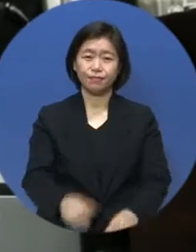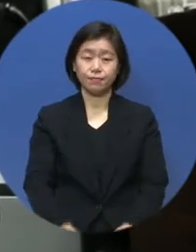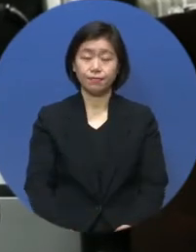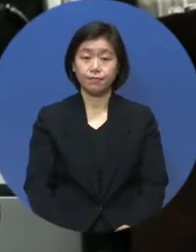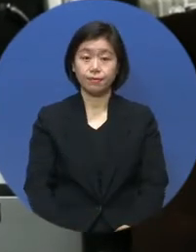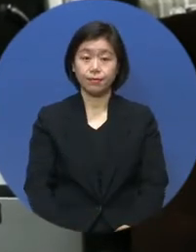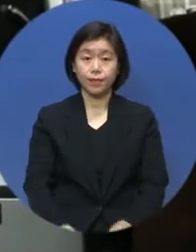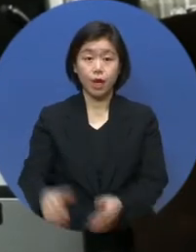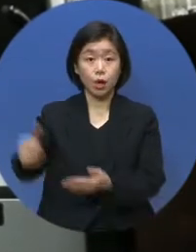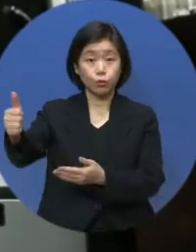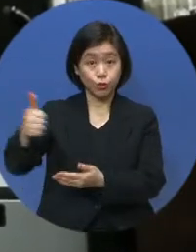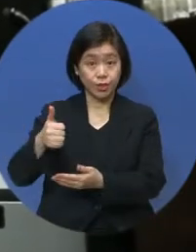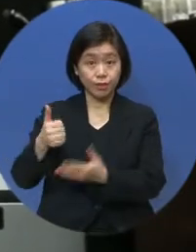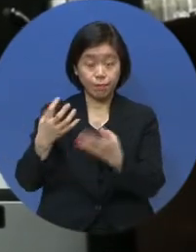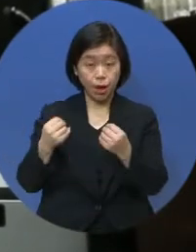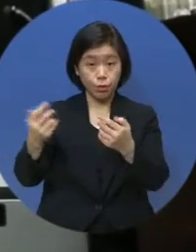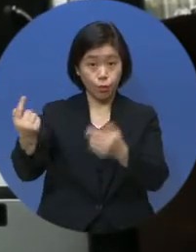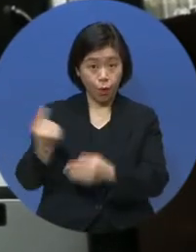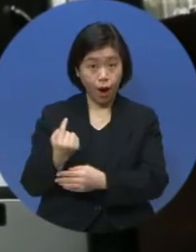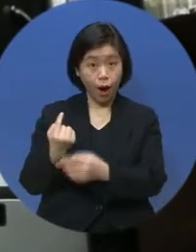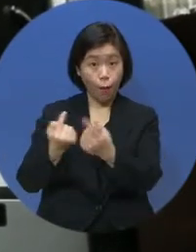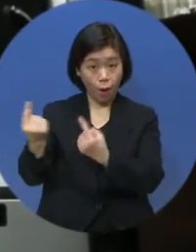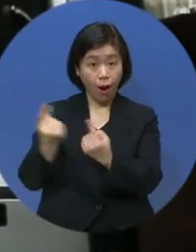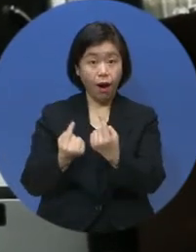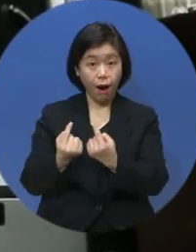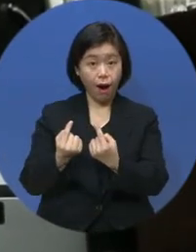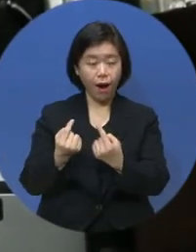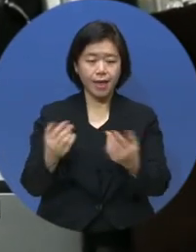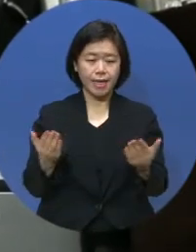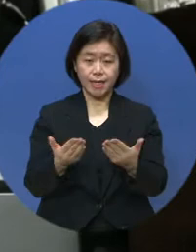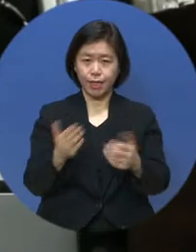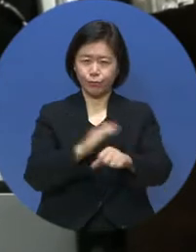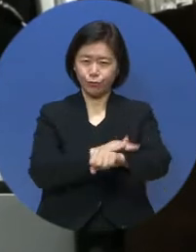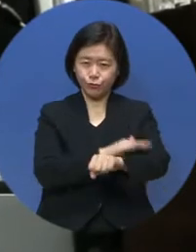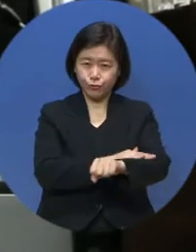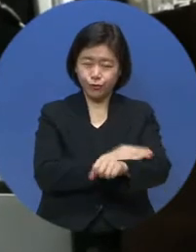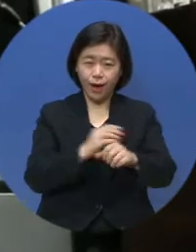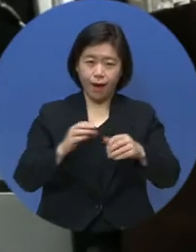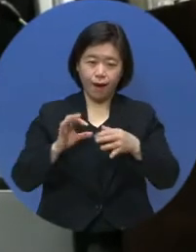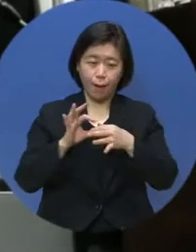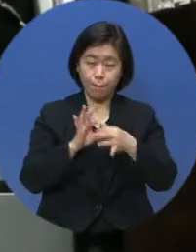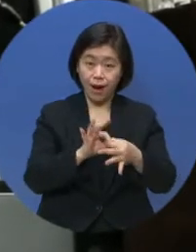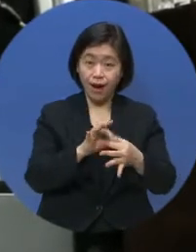손님이 많아야 이제 뭐 나도 같이 훈련도 하고 커피도 만들고